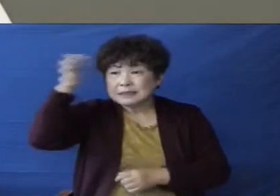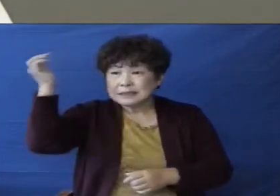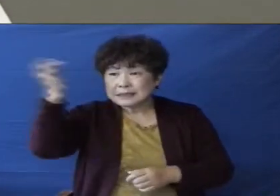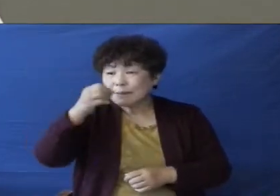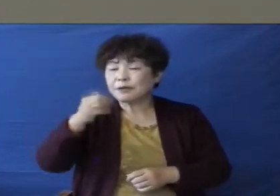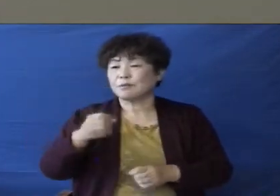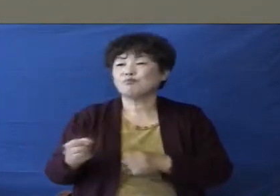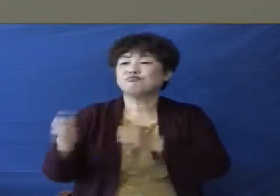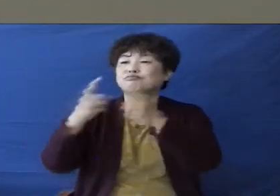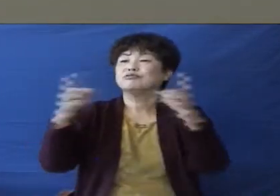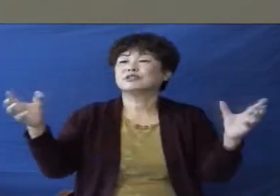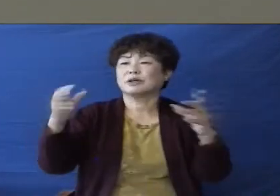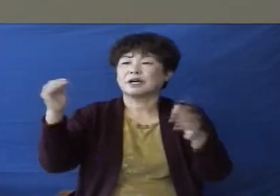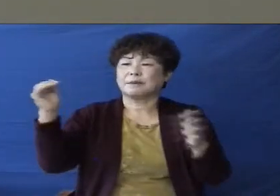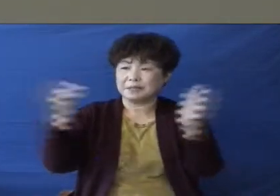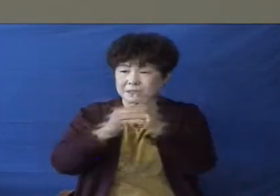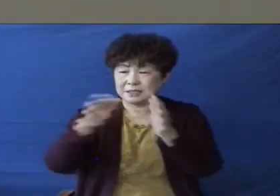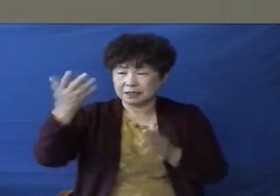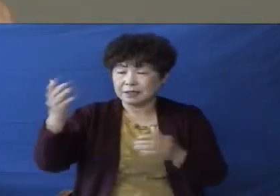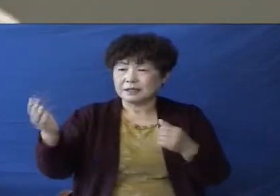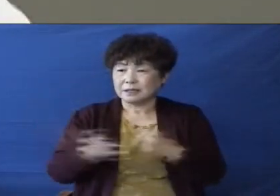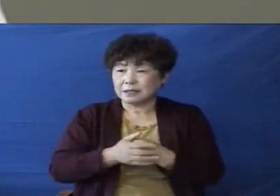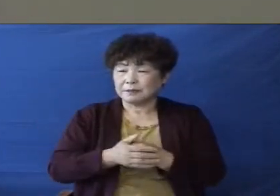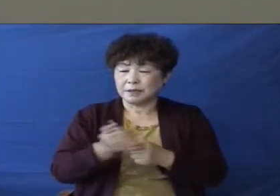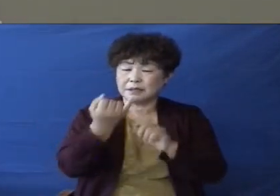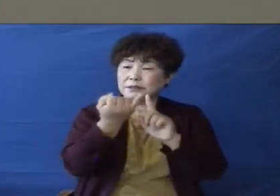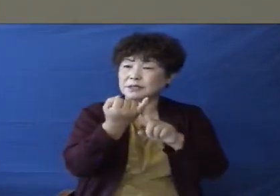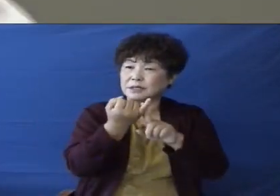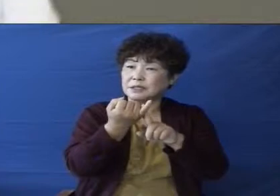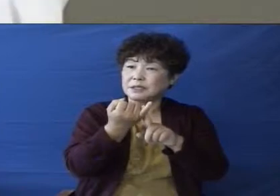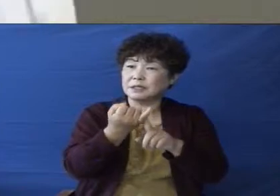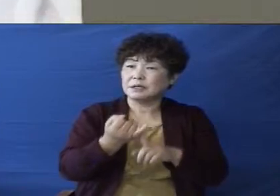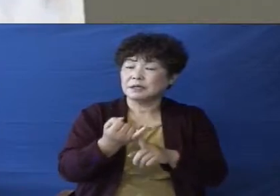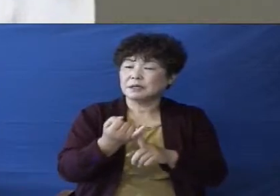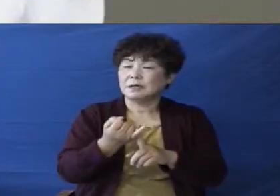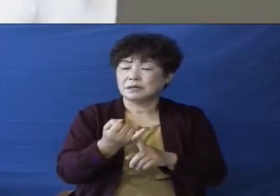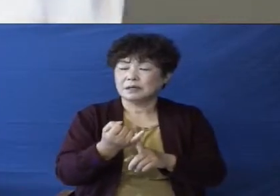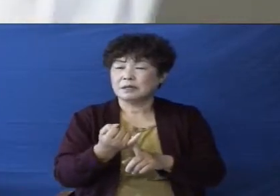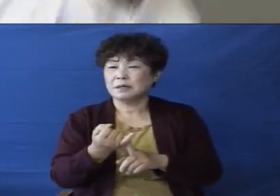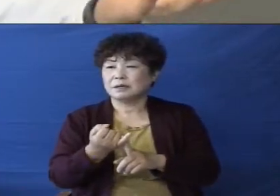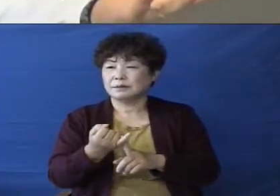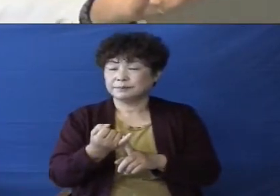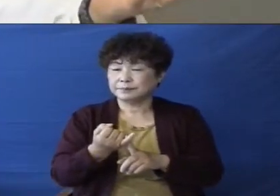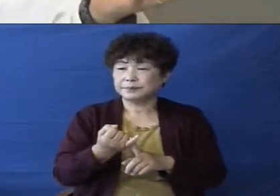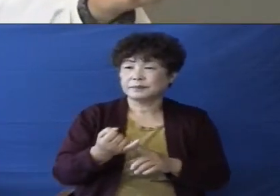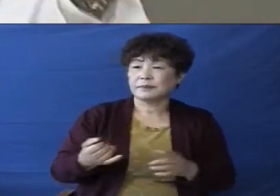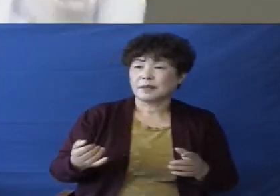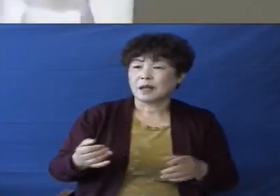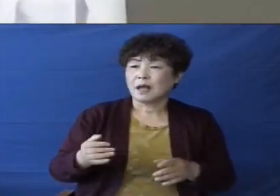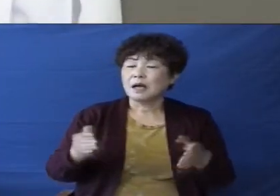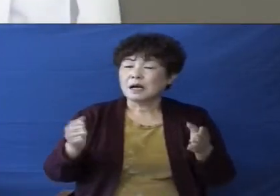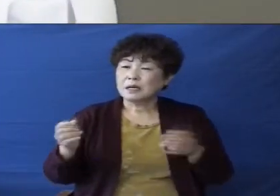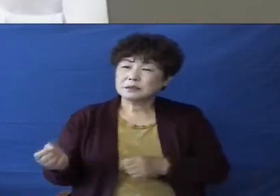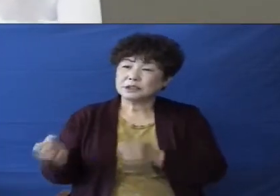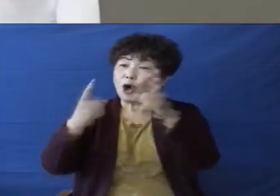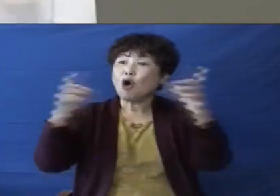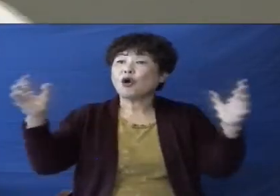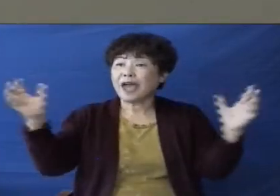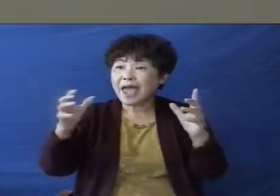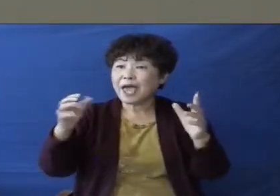실업계 고등학교 없기 때문에 이제 그 집회를 마치면 야간에 들어가야 되는 거야 이제